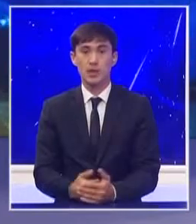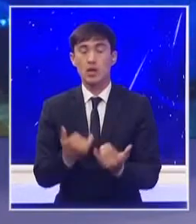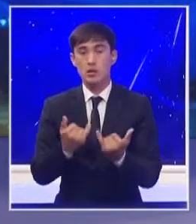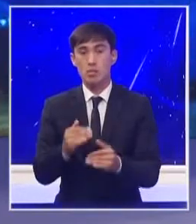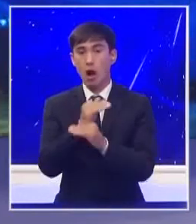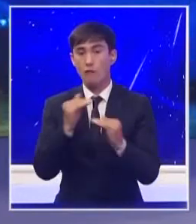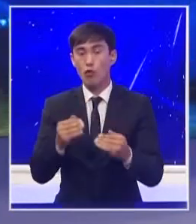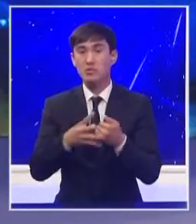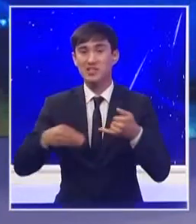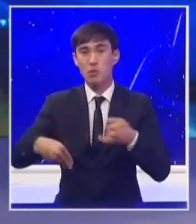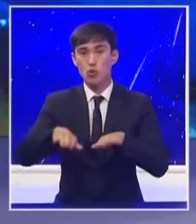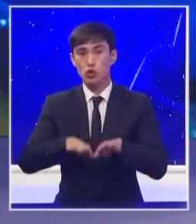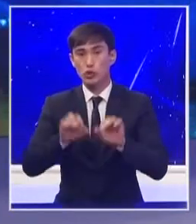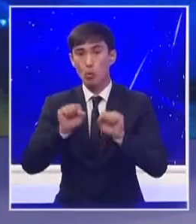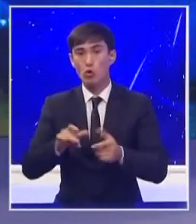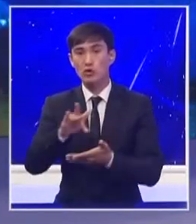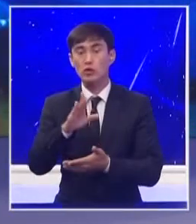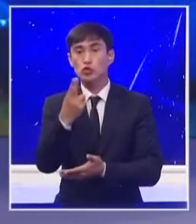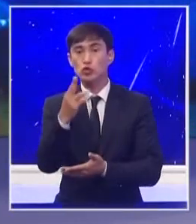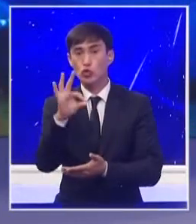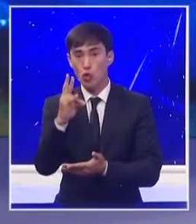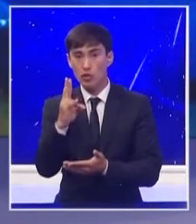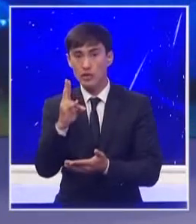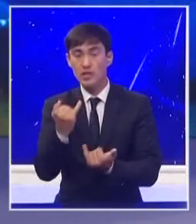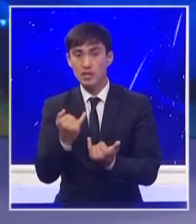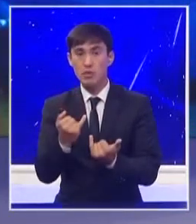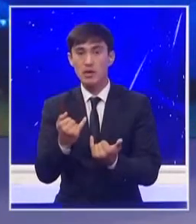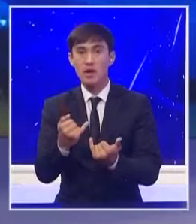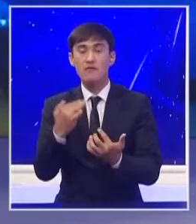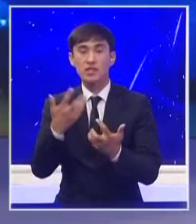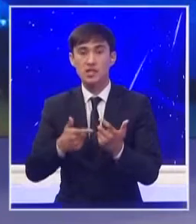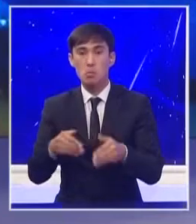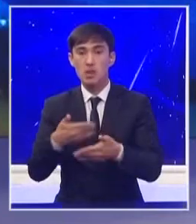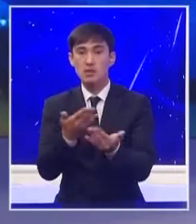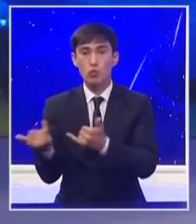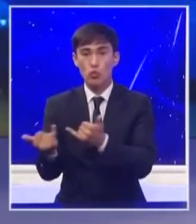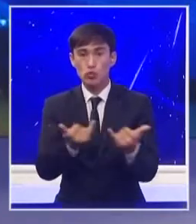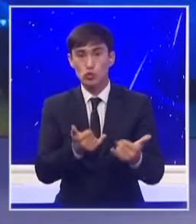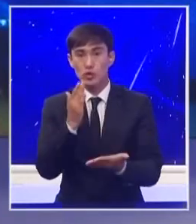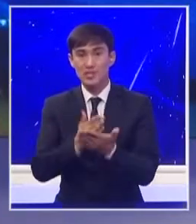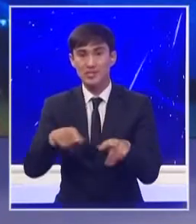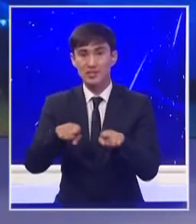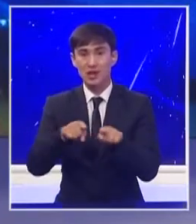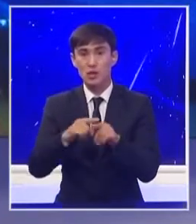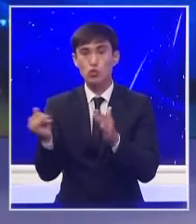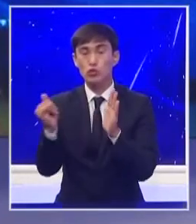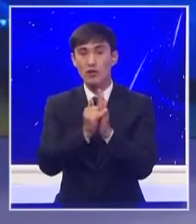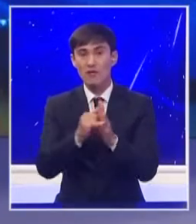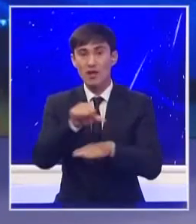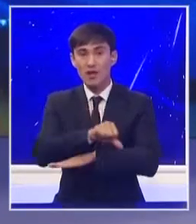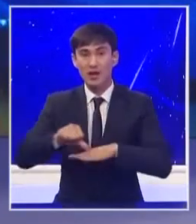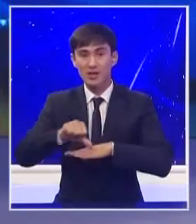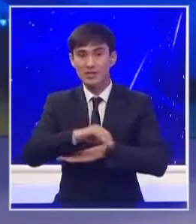Отныне оформить земельные участки можно в центрах обслуживания населения. Теперь в числе предоставляемых услуг появились такие, как установление